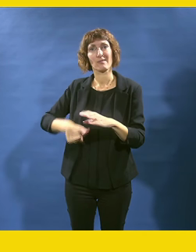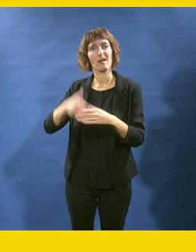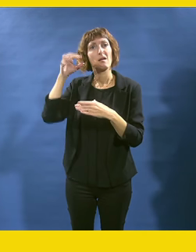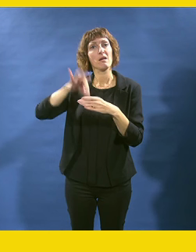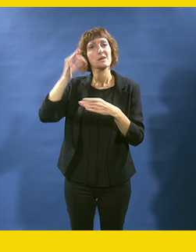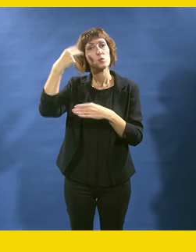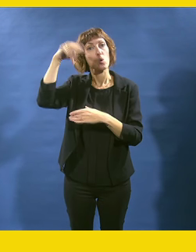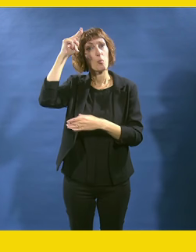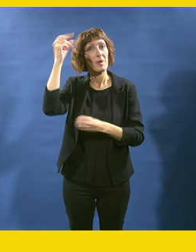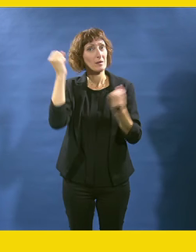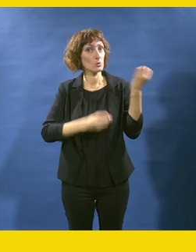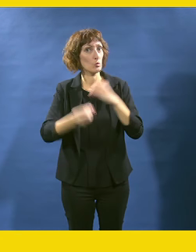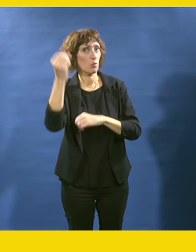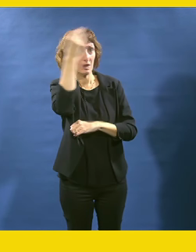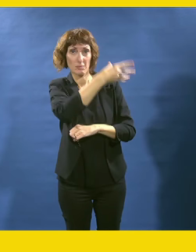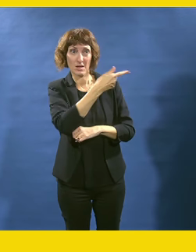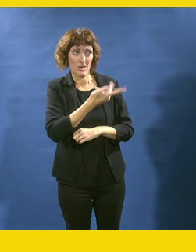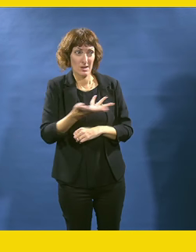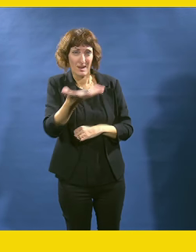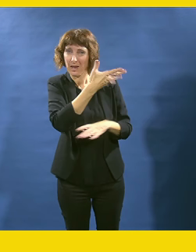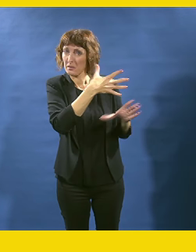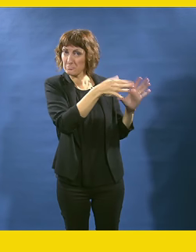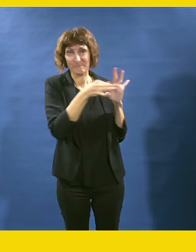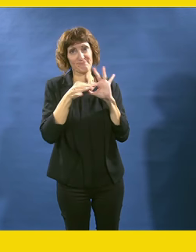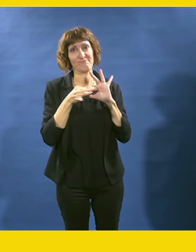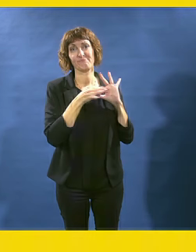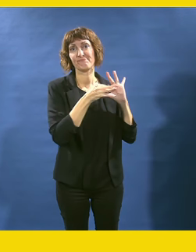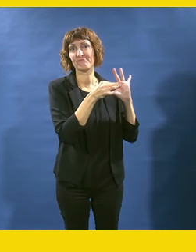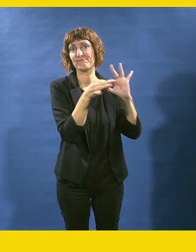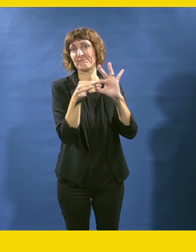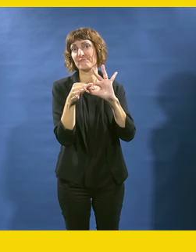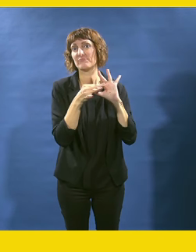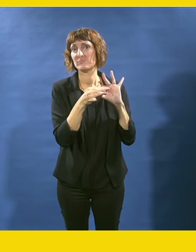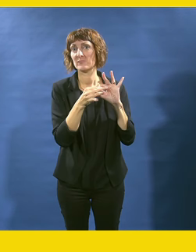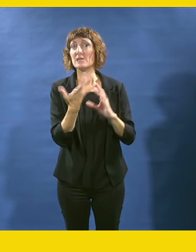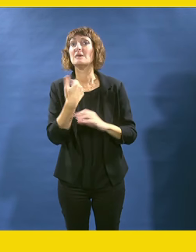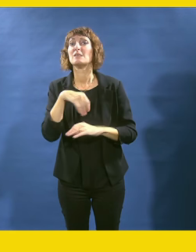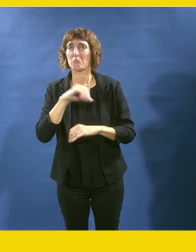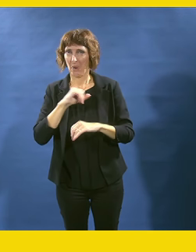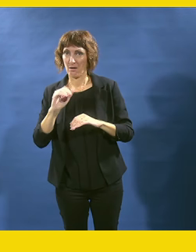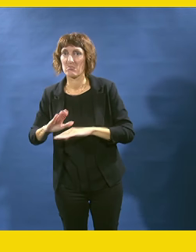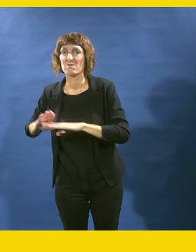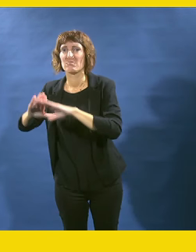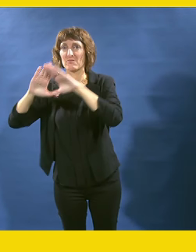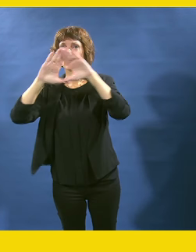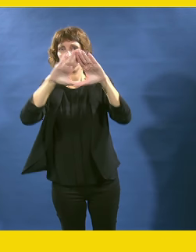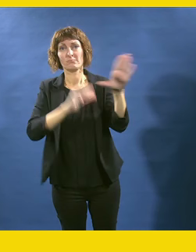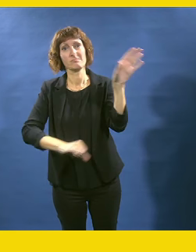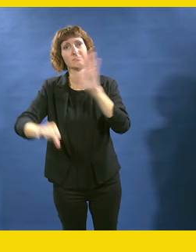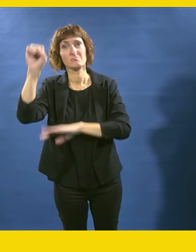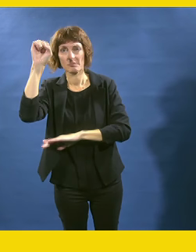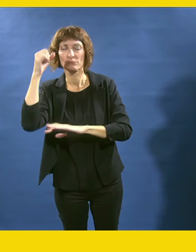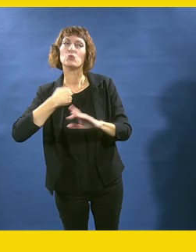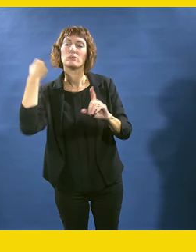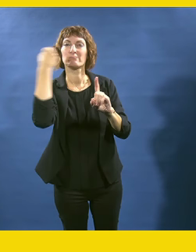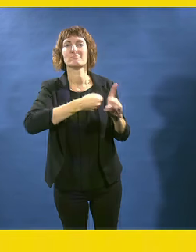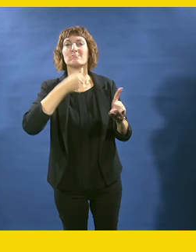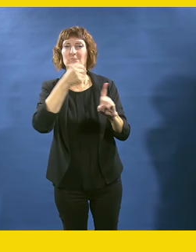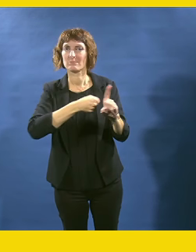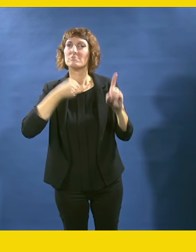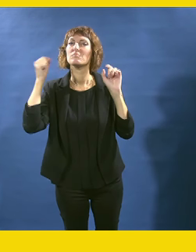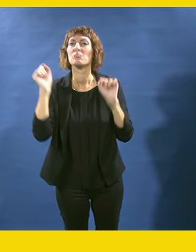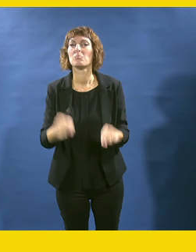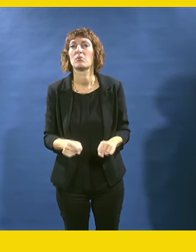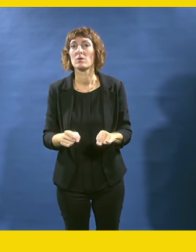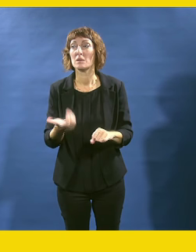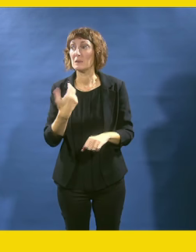américaines, sont alliés et c'est grâce au féminisme que nous les battrons. Comme c'est grâce aux féministes, à toutes les